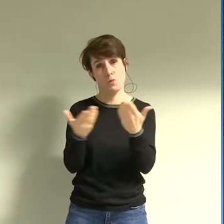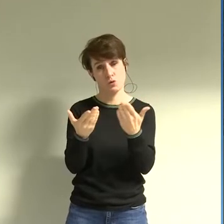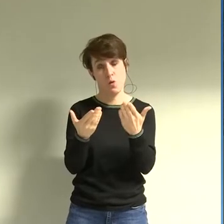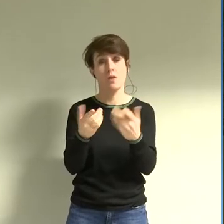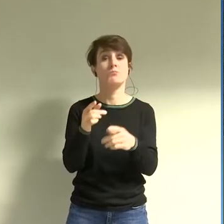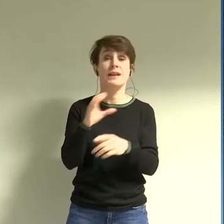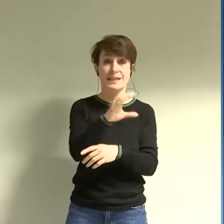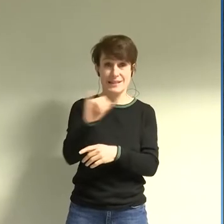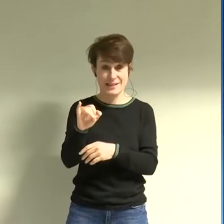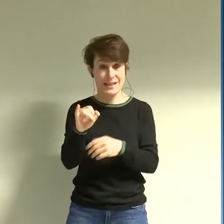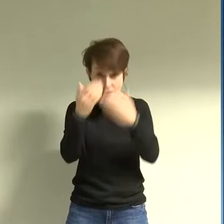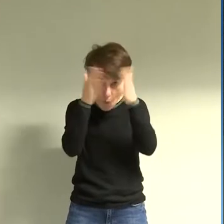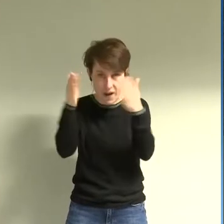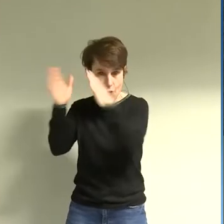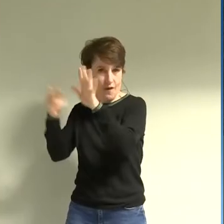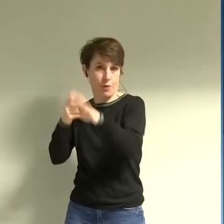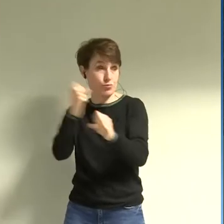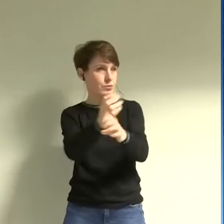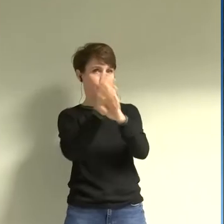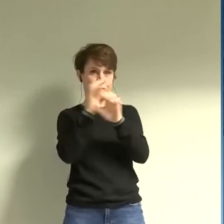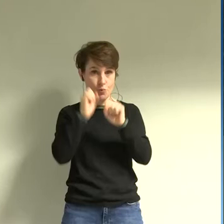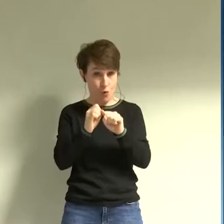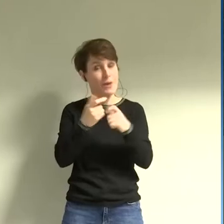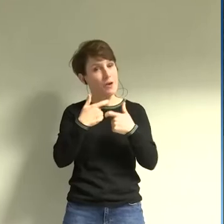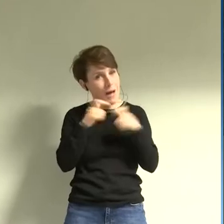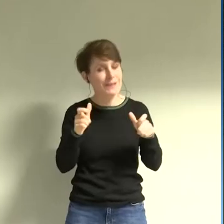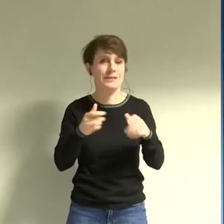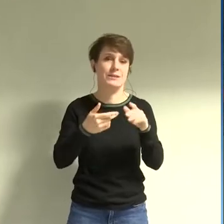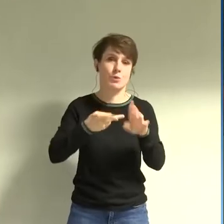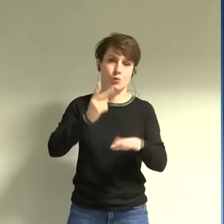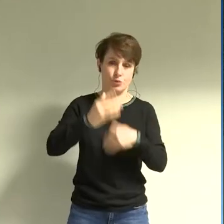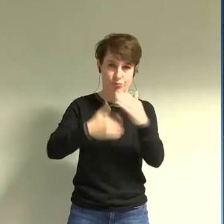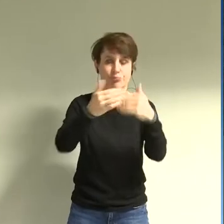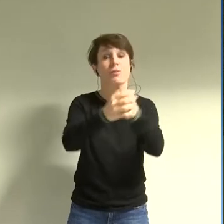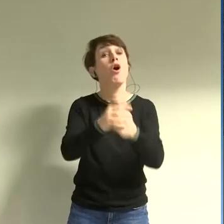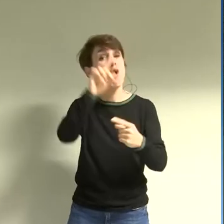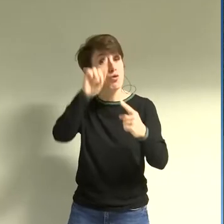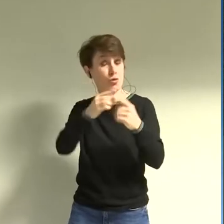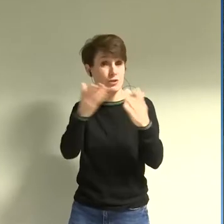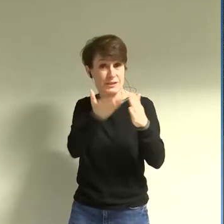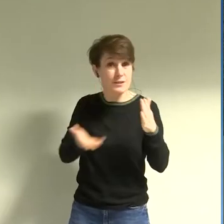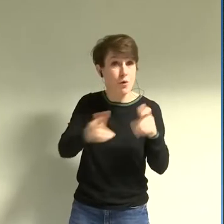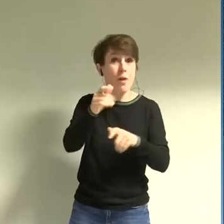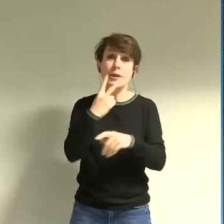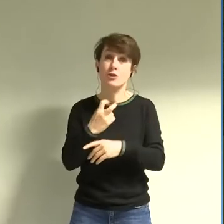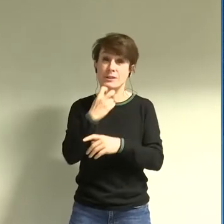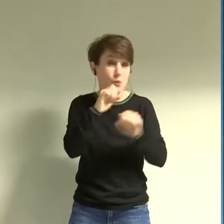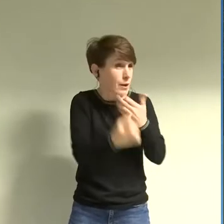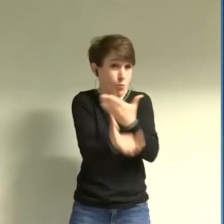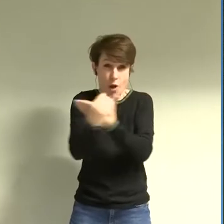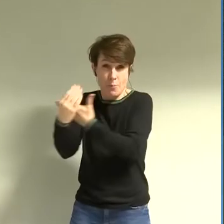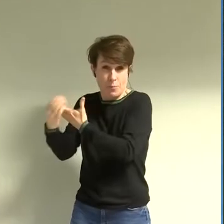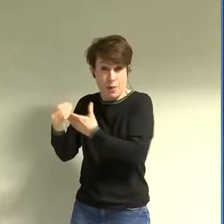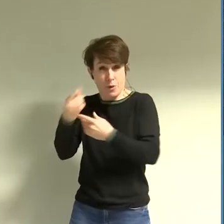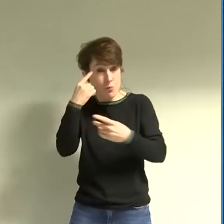des cci plus ouvert et plus accessible l'objectif reste toujours le même que les grenobloises et les grenoblois puisse participer à la vie de leur ville